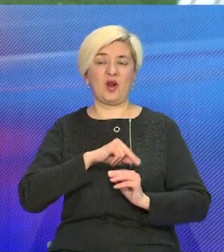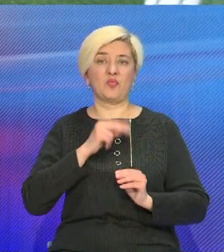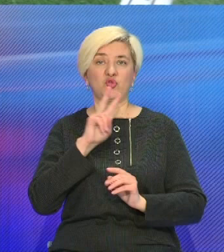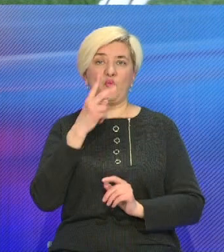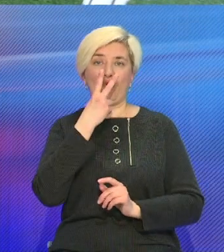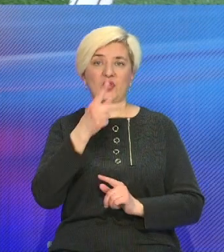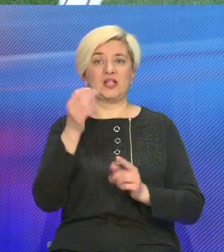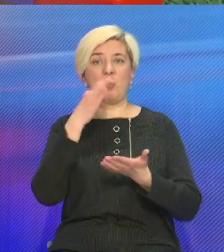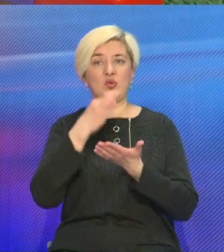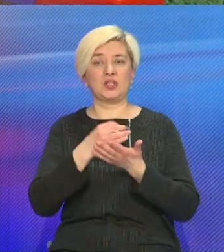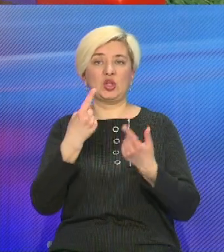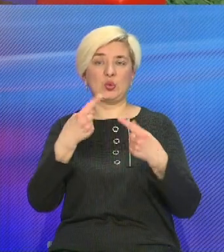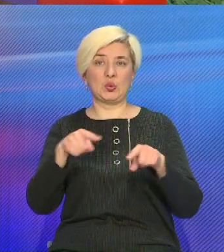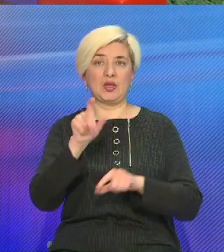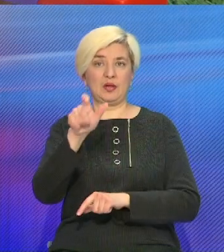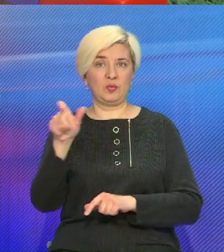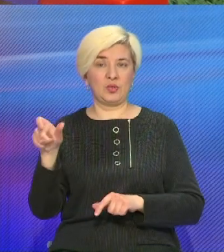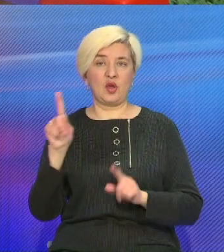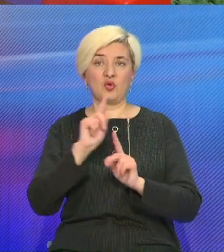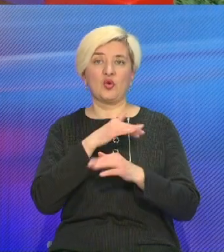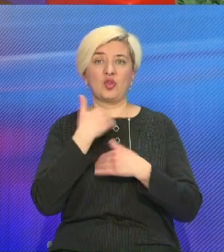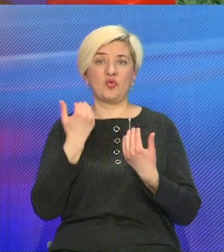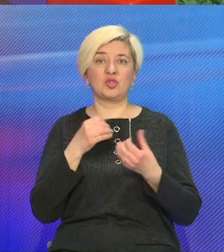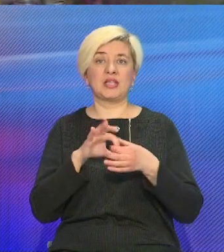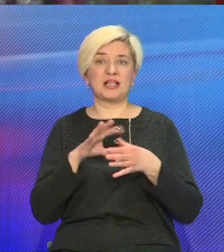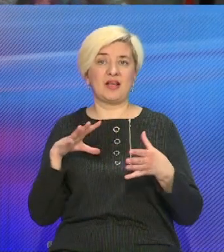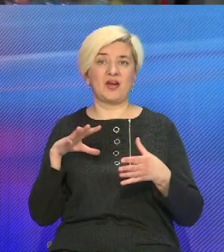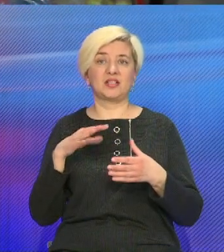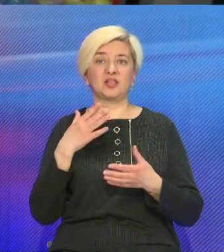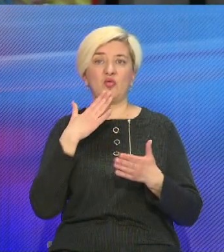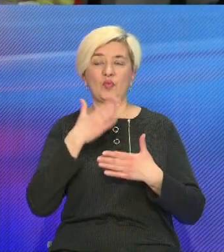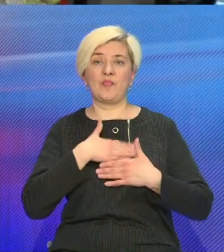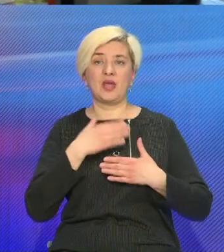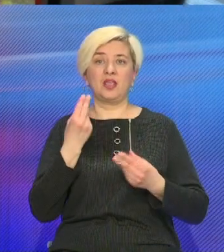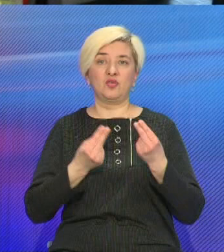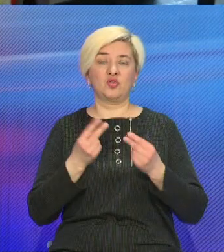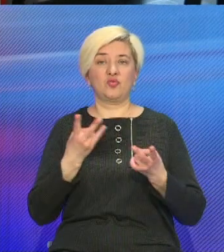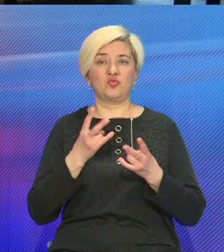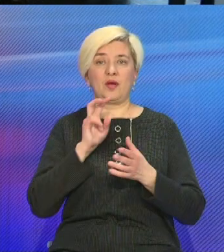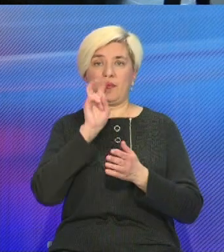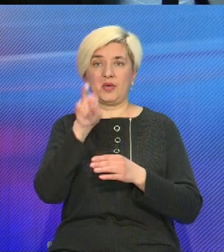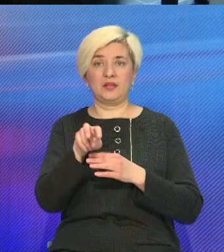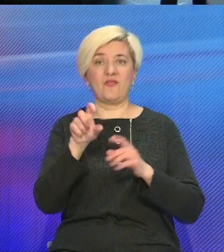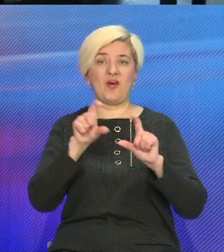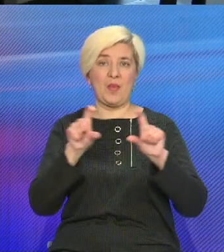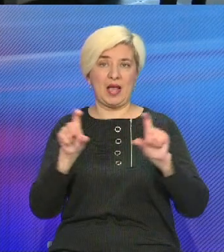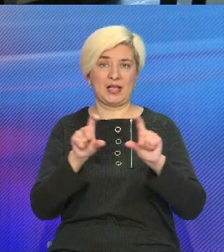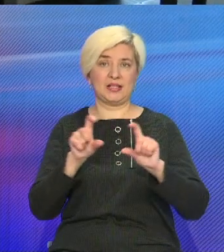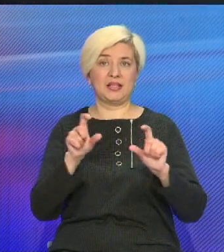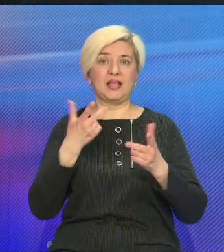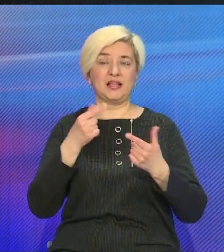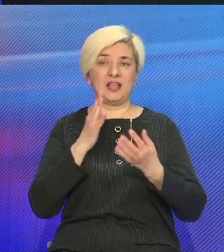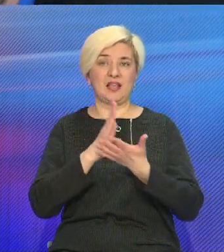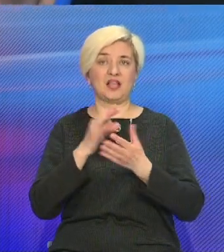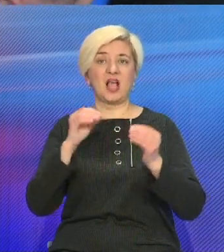другие посетители. Тем, кто не хочет расставаться с любимой игрушкой, стоит заглянуть в выставочный магазин, где конструктор представлен в ассортименте.